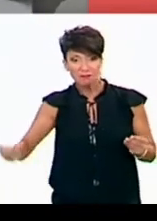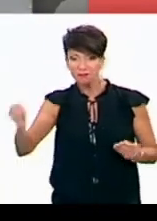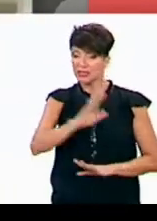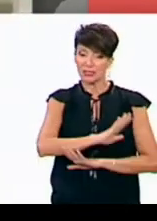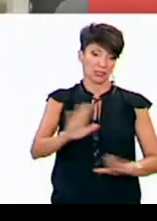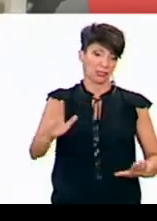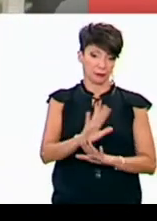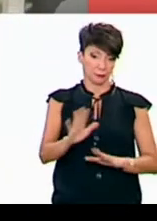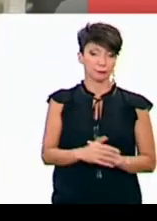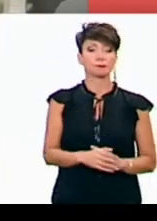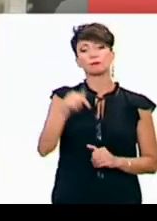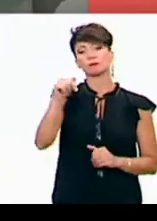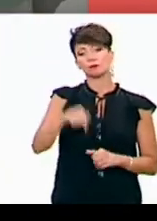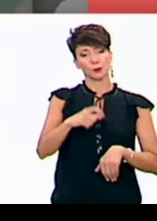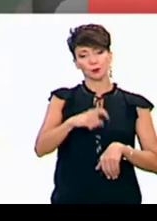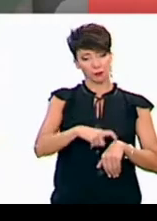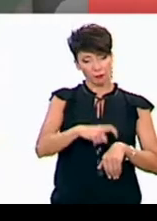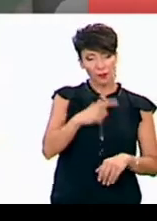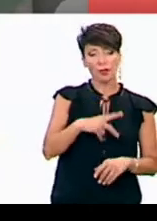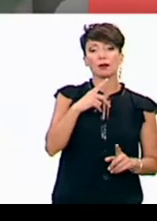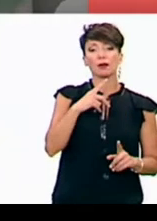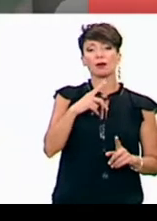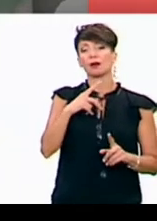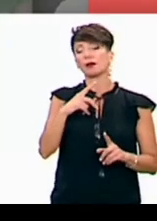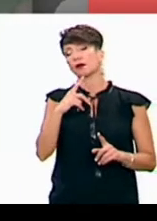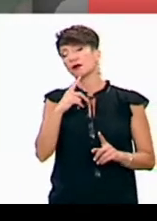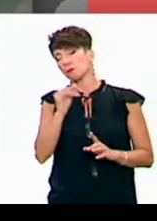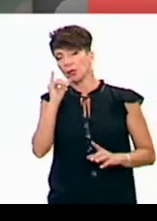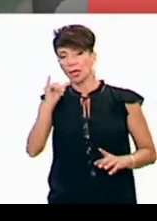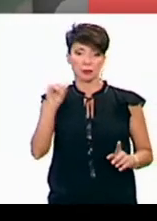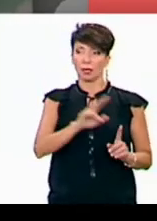mess. Πομπέο και Λαυρόφ αλληλοκατηγορούνται για την εμφύλια διαμάχη στη Βενεζουέλα.